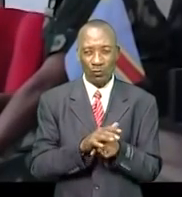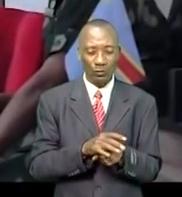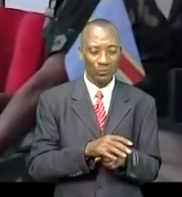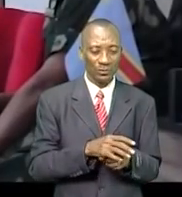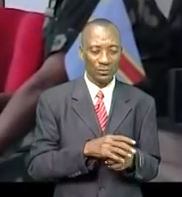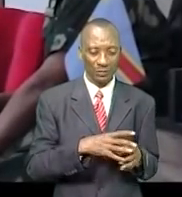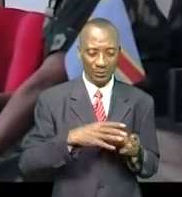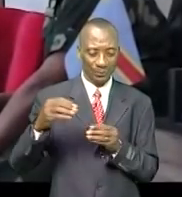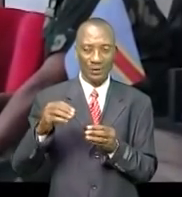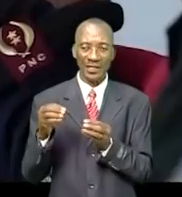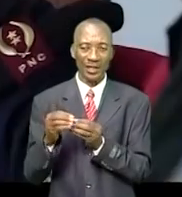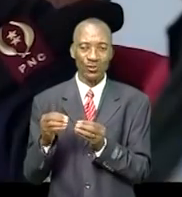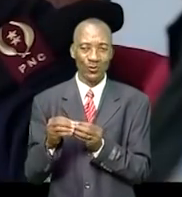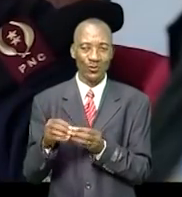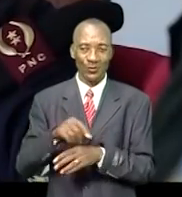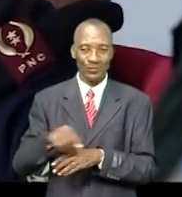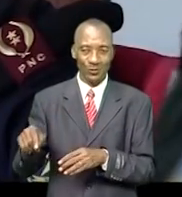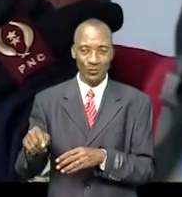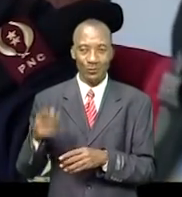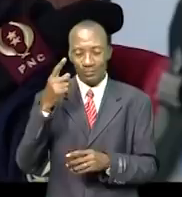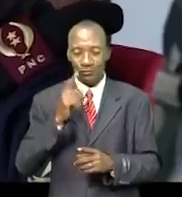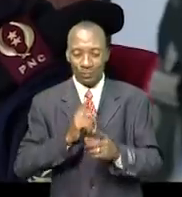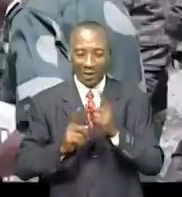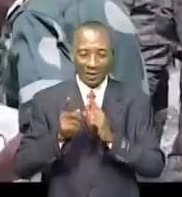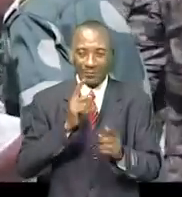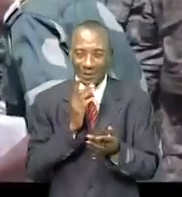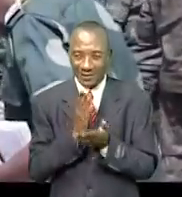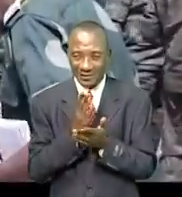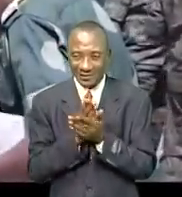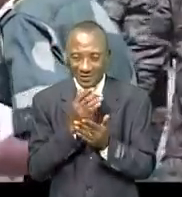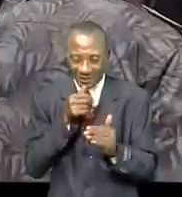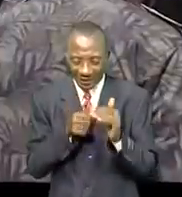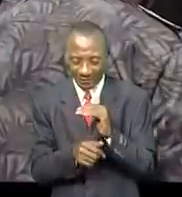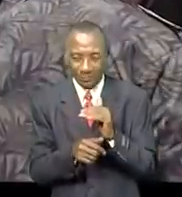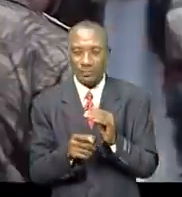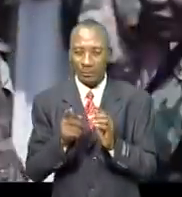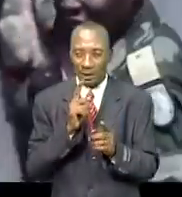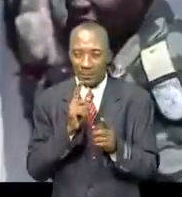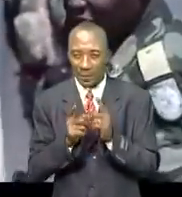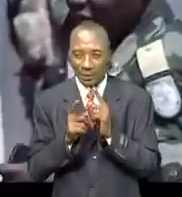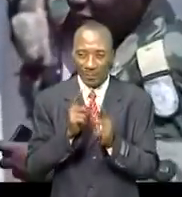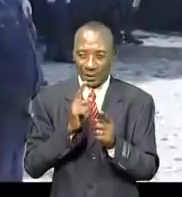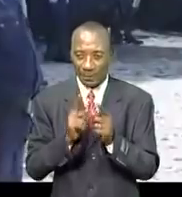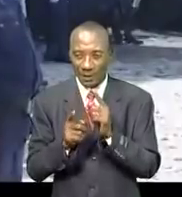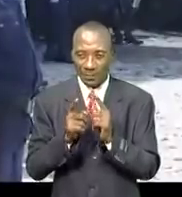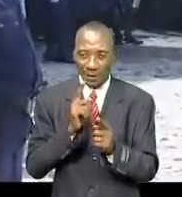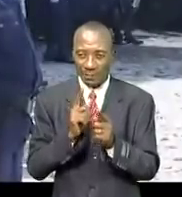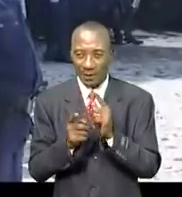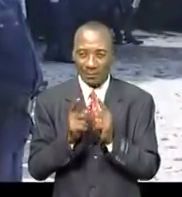de la 34e région militaire pour un échange top secret, autant les colonels, capitaines et autres lieutenants étaient dans la